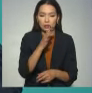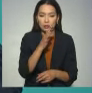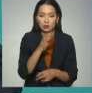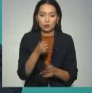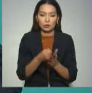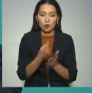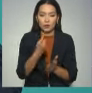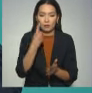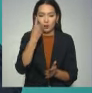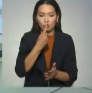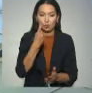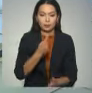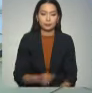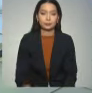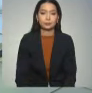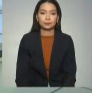1 года.